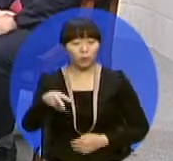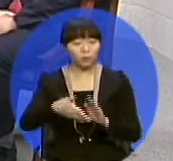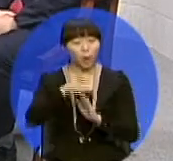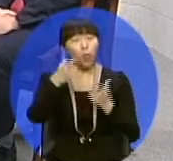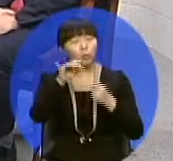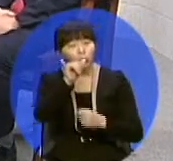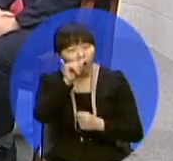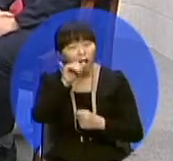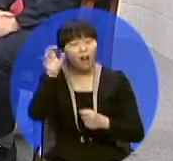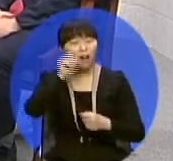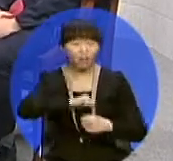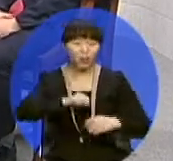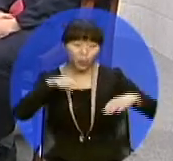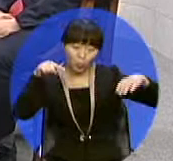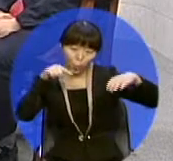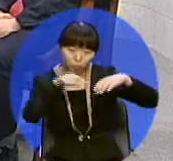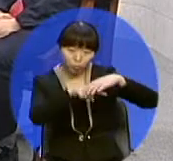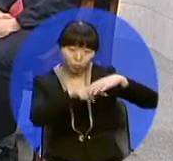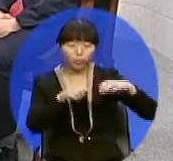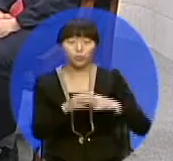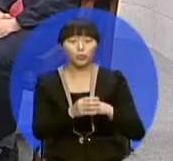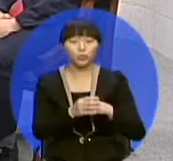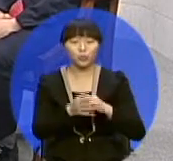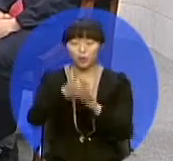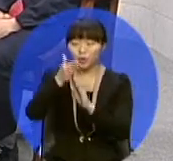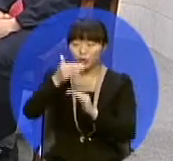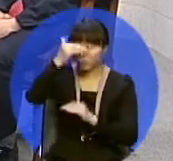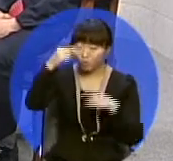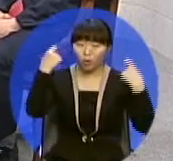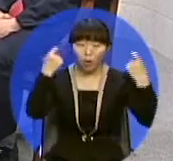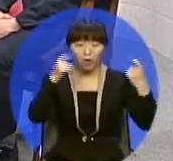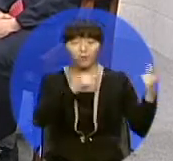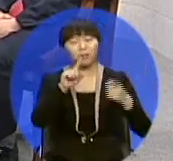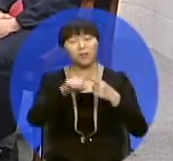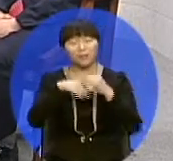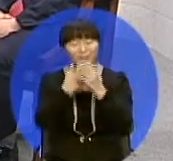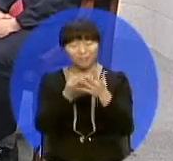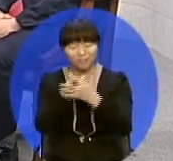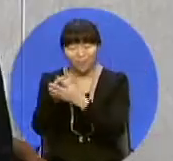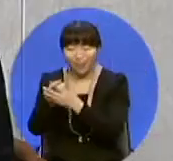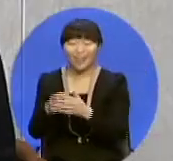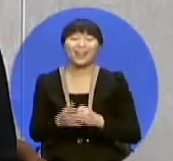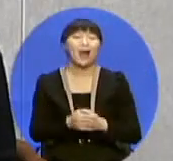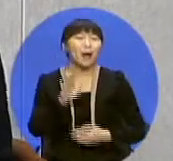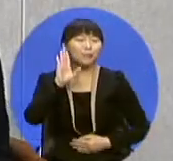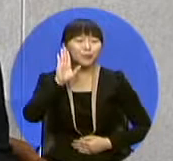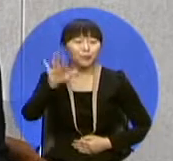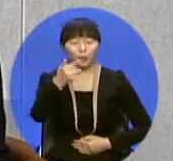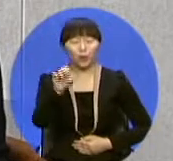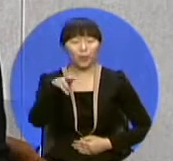것도 있었나라는 그런 동굴이라든지 시티 투어라든지 이런 부분도 많이 알게 됐는데요. 그